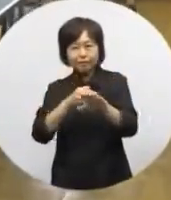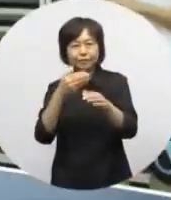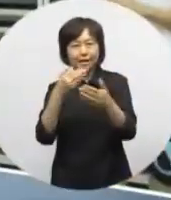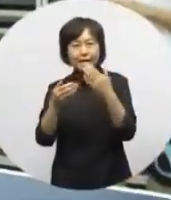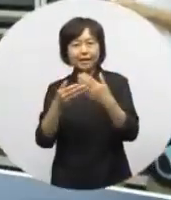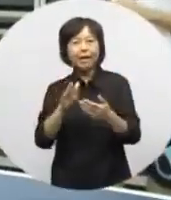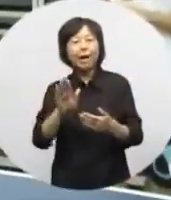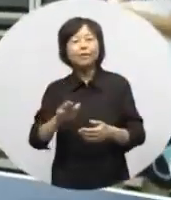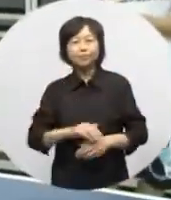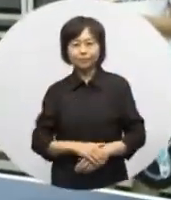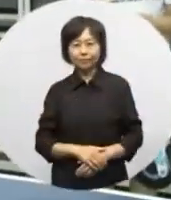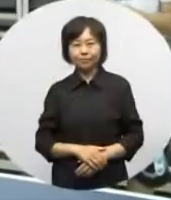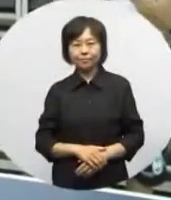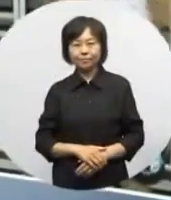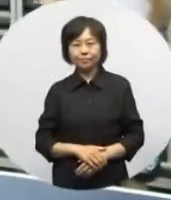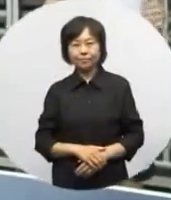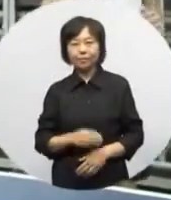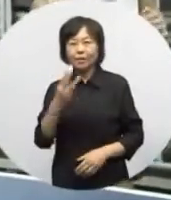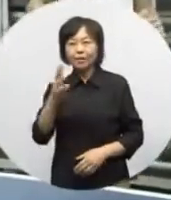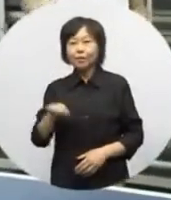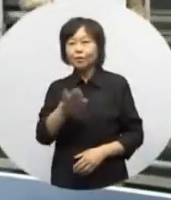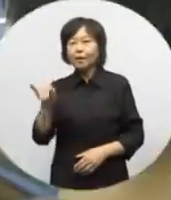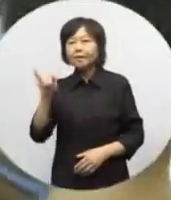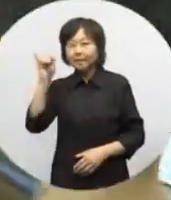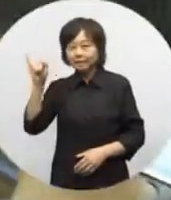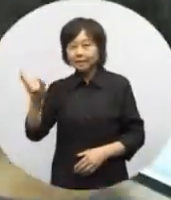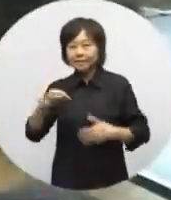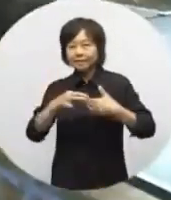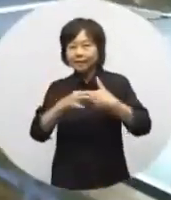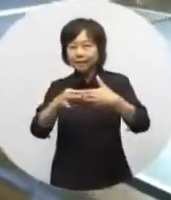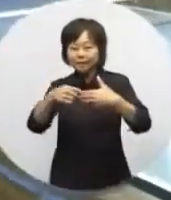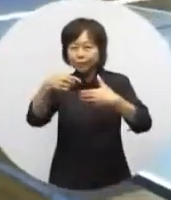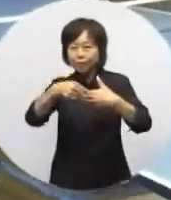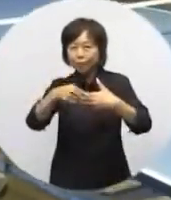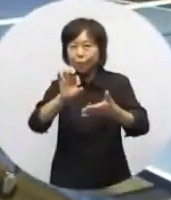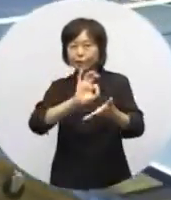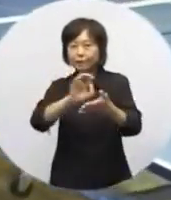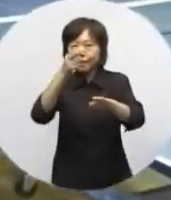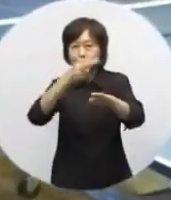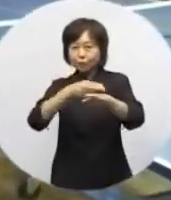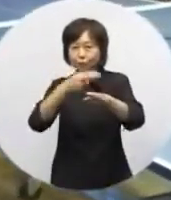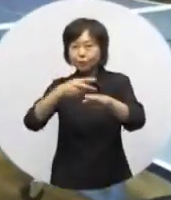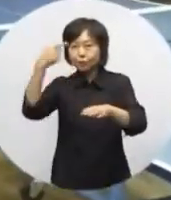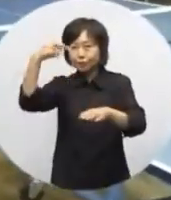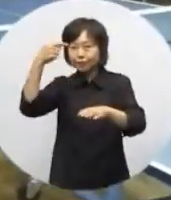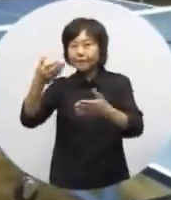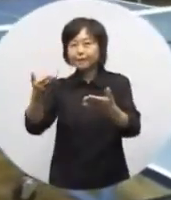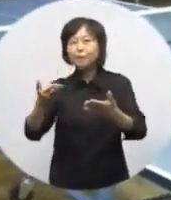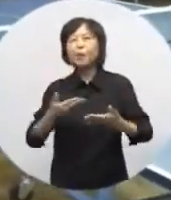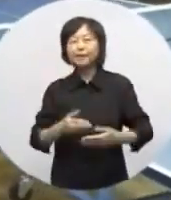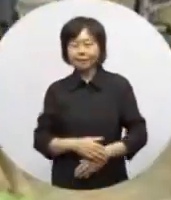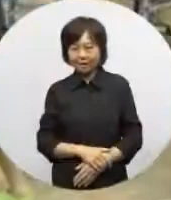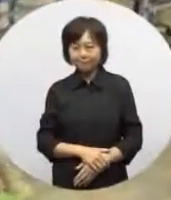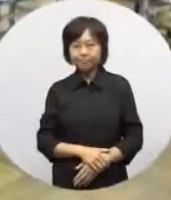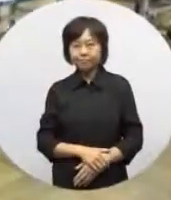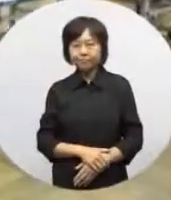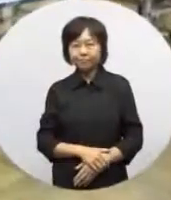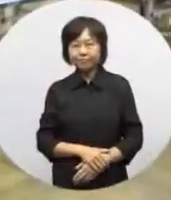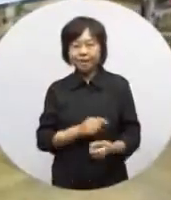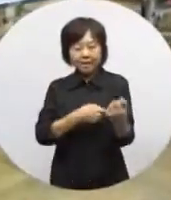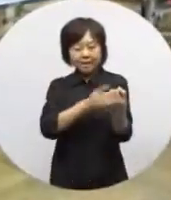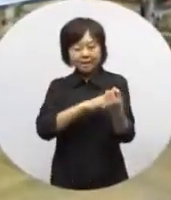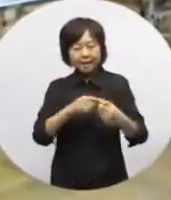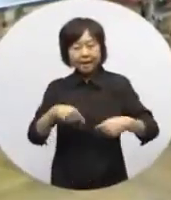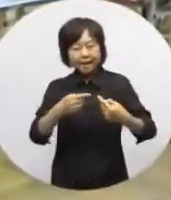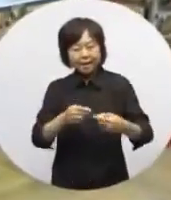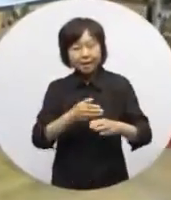。 湯原美穂さんにラケットを使いこなすコツを教えていただきました。 力入れ